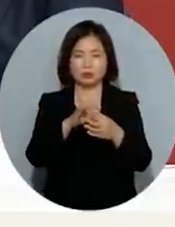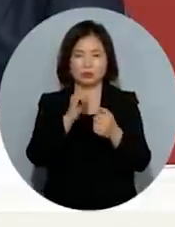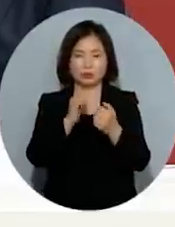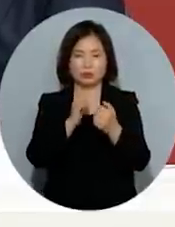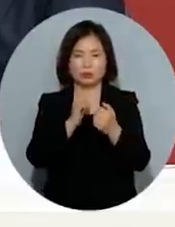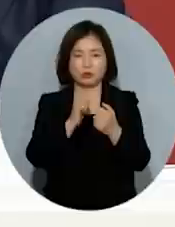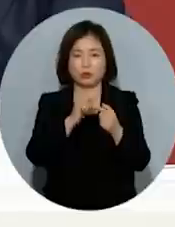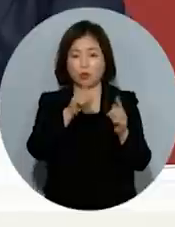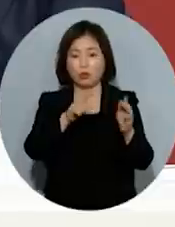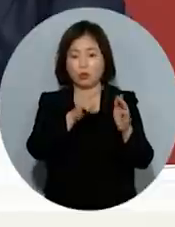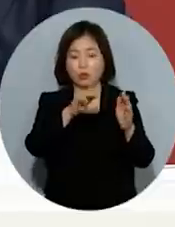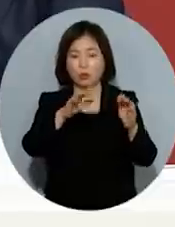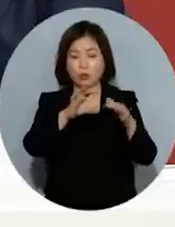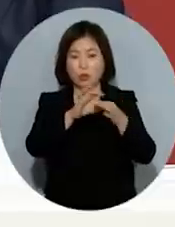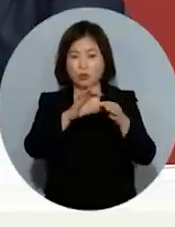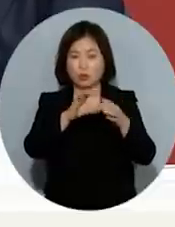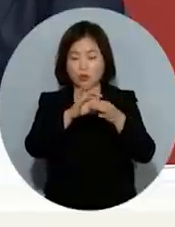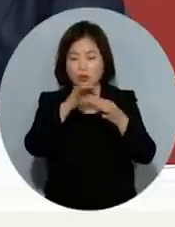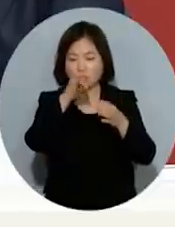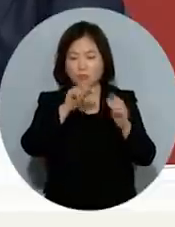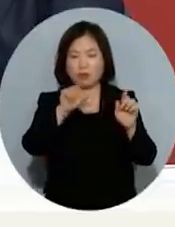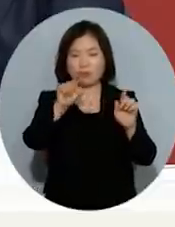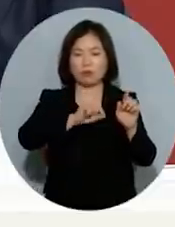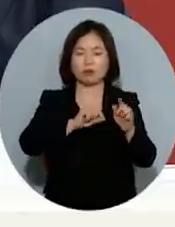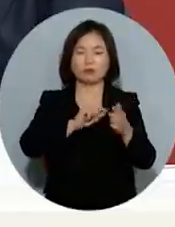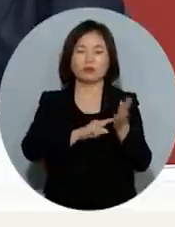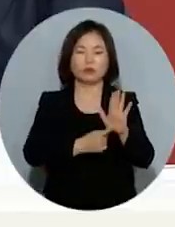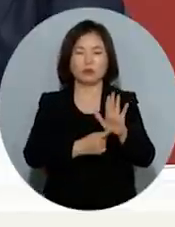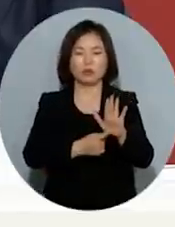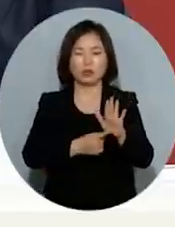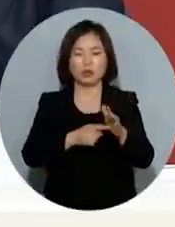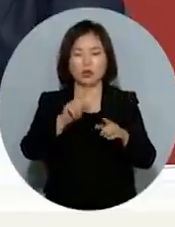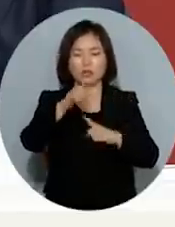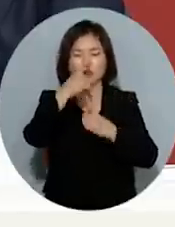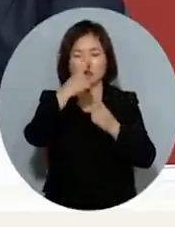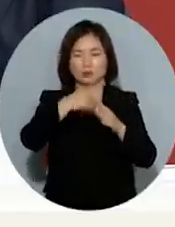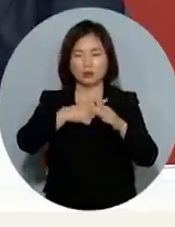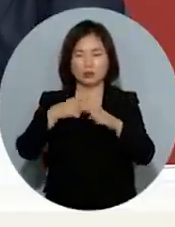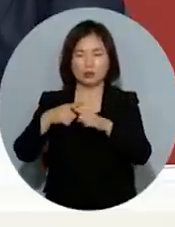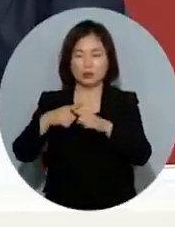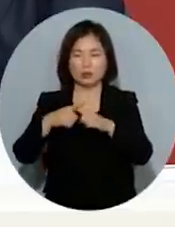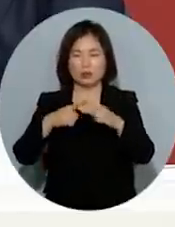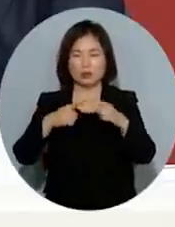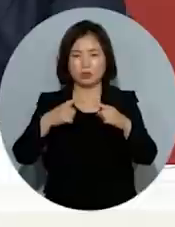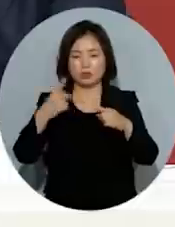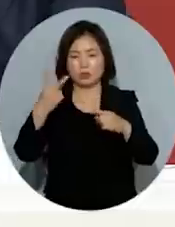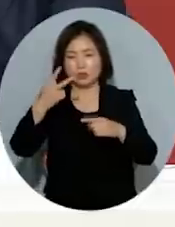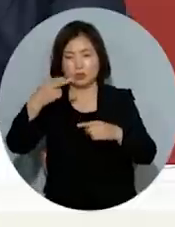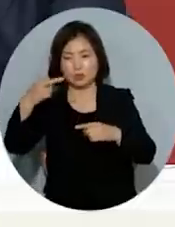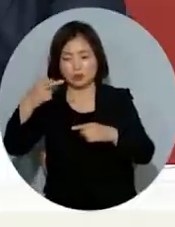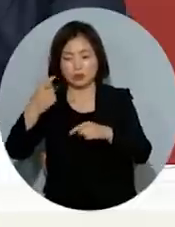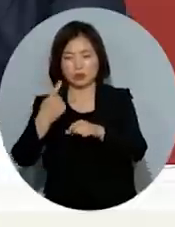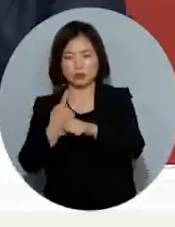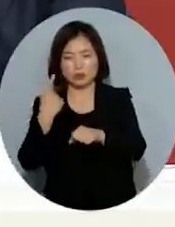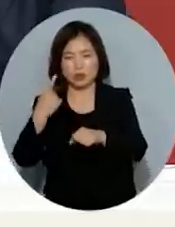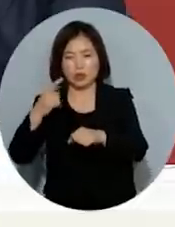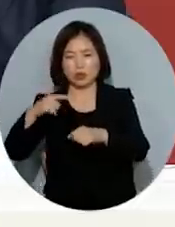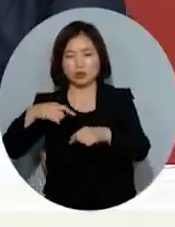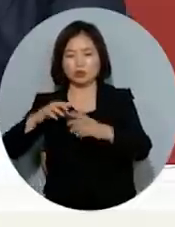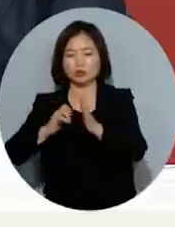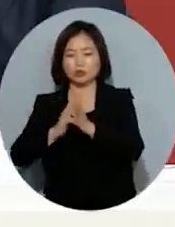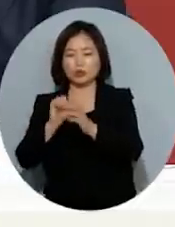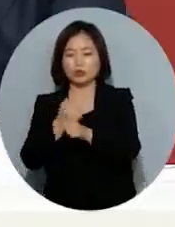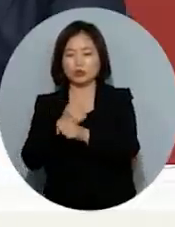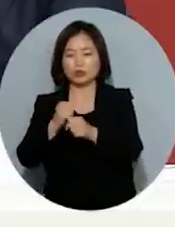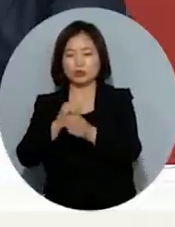아, 그 부분만? 예. 아, 그때 그 말씀을 하셨지 않습니까? 그러니까 이 모씨. 2011년이나 2012년 작년에 한참 주가 조작이 그